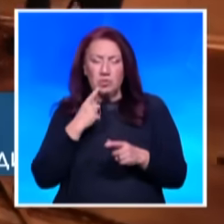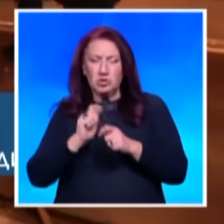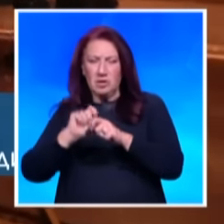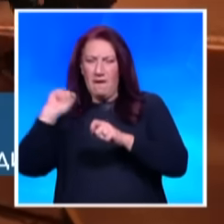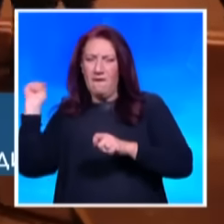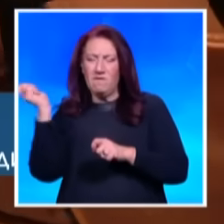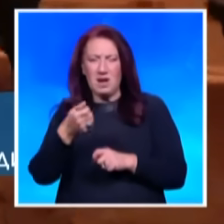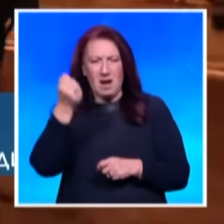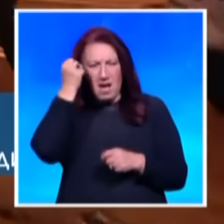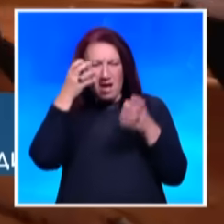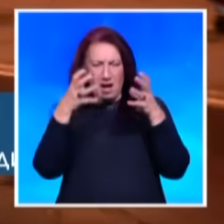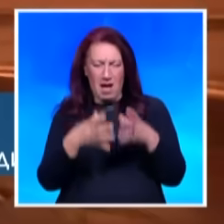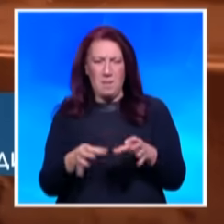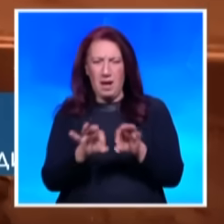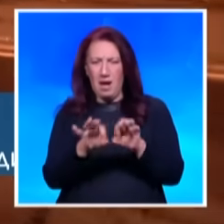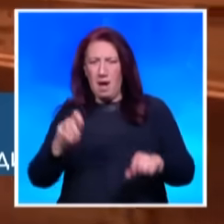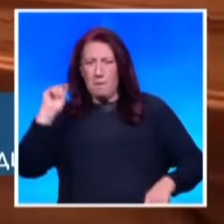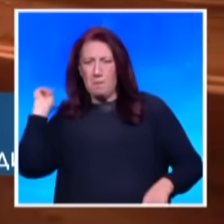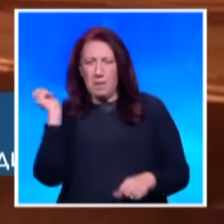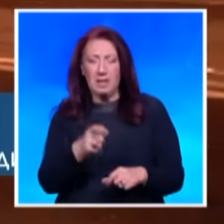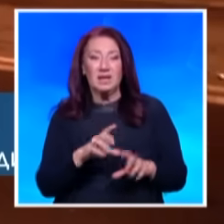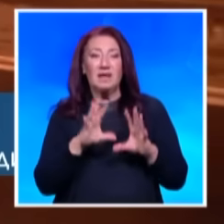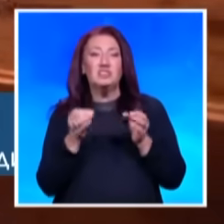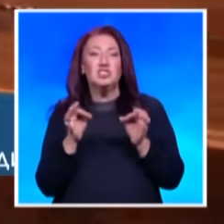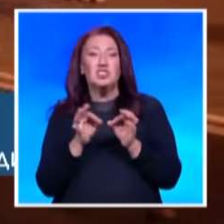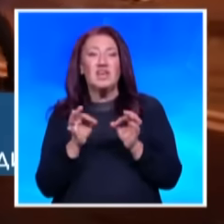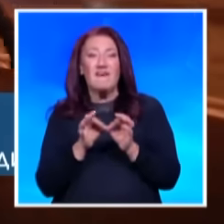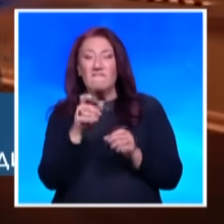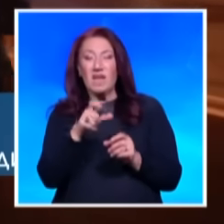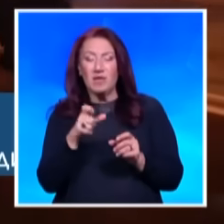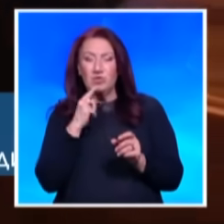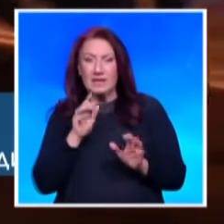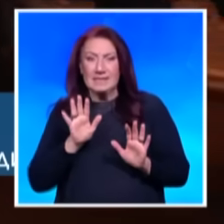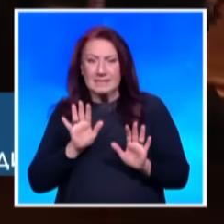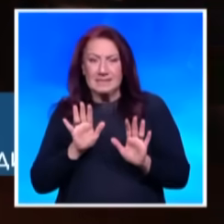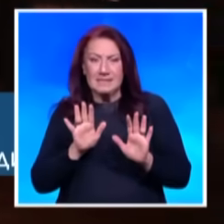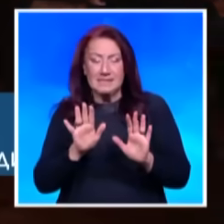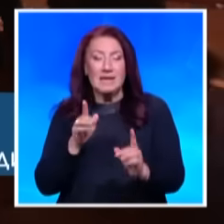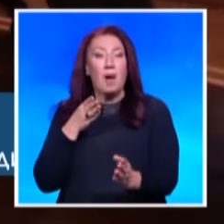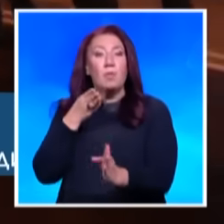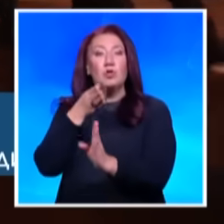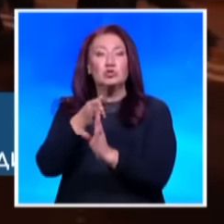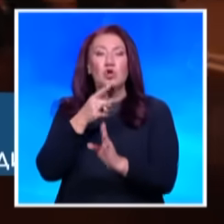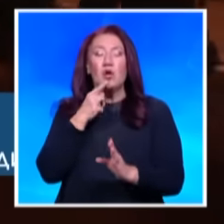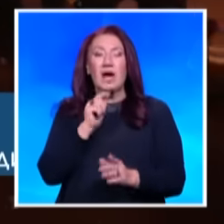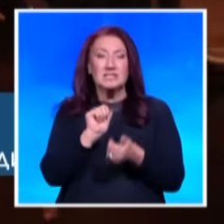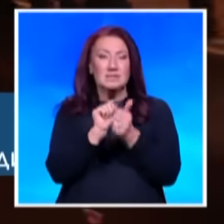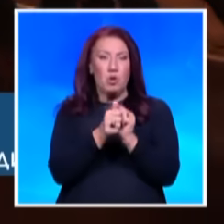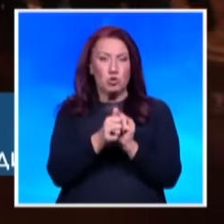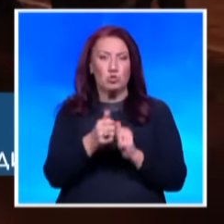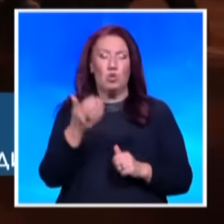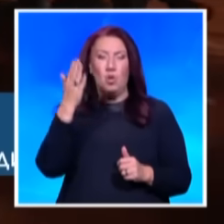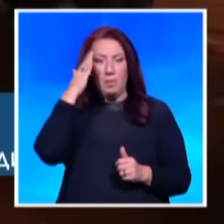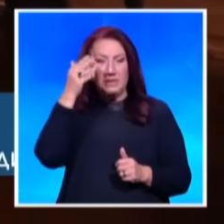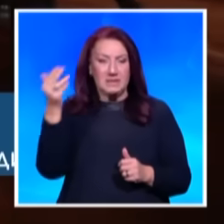камъни, палки и всички фенове да се изтеглят към спортното министерство. Момент, в който започнаха наистина и палките да влизат